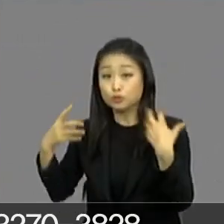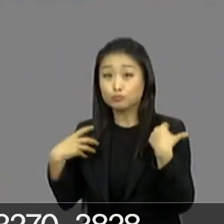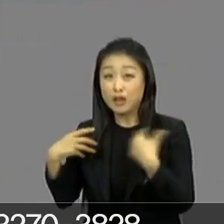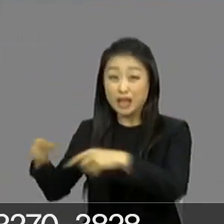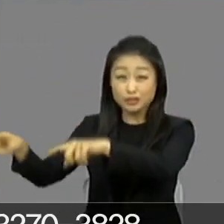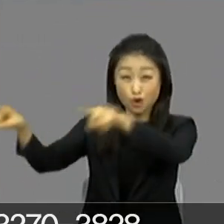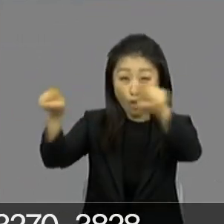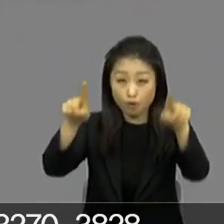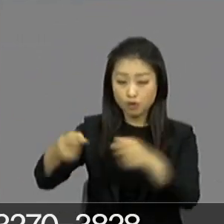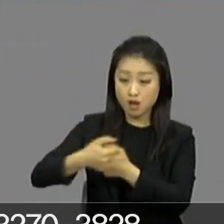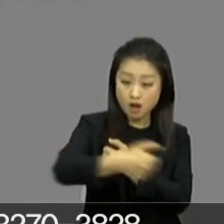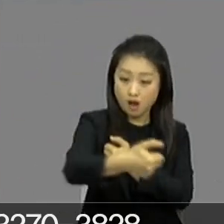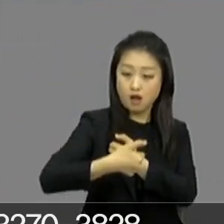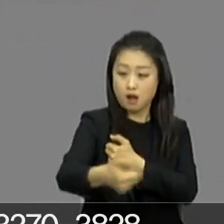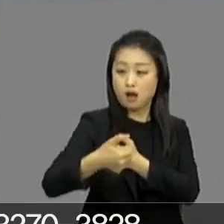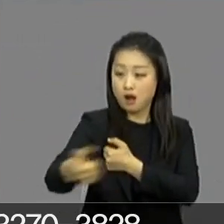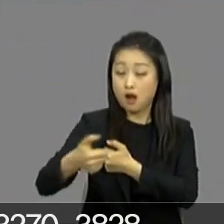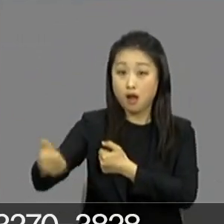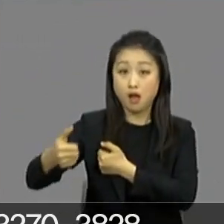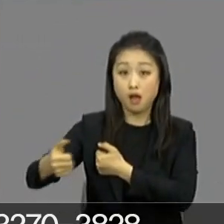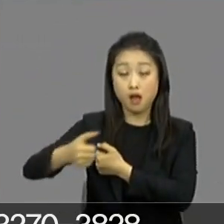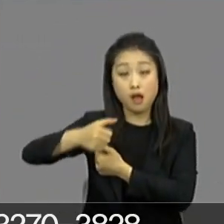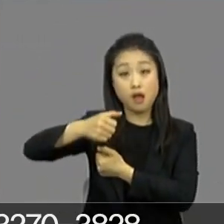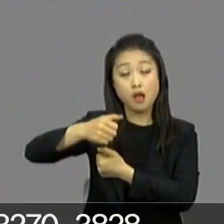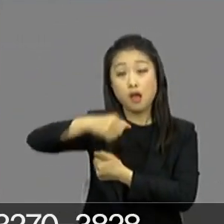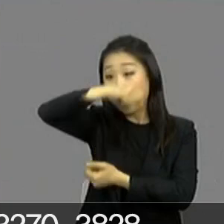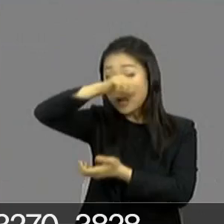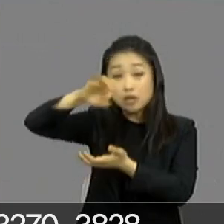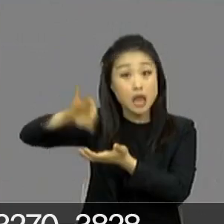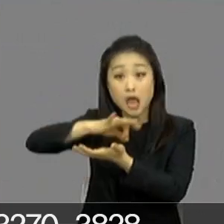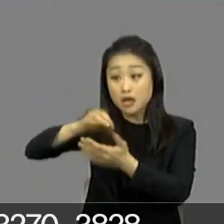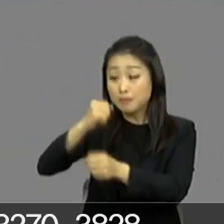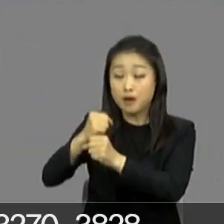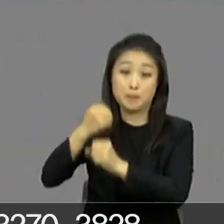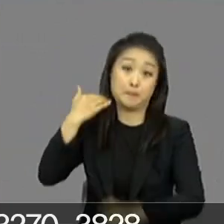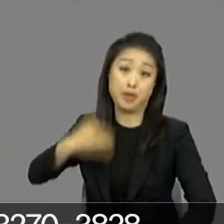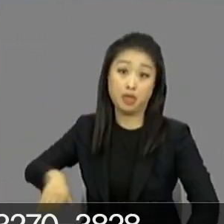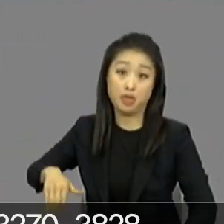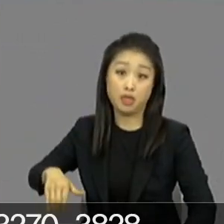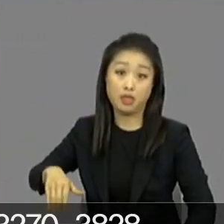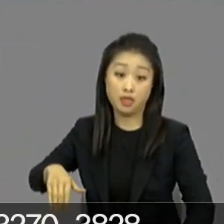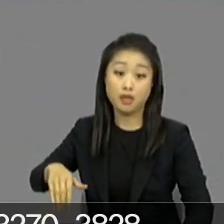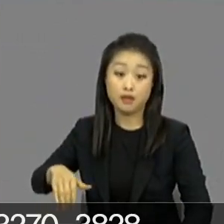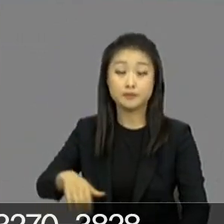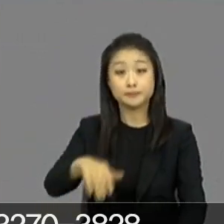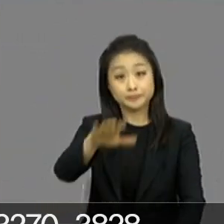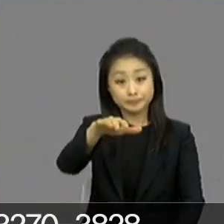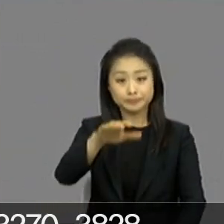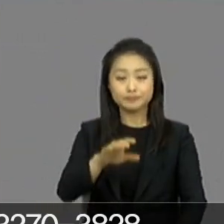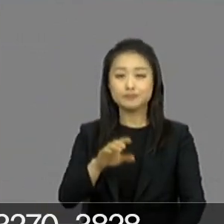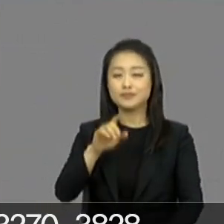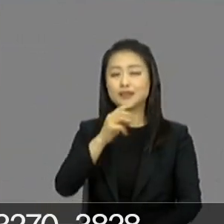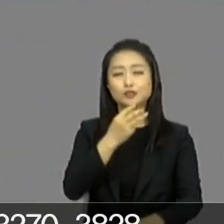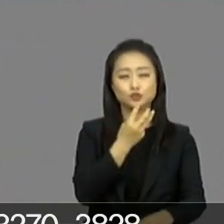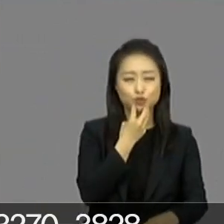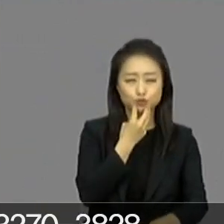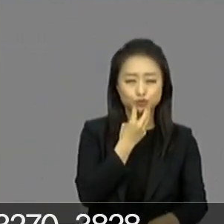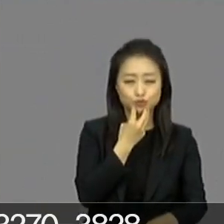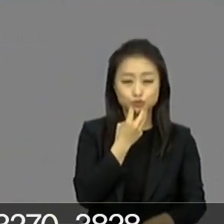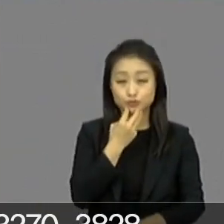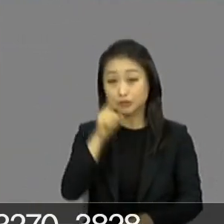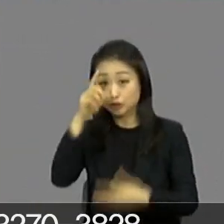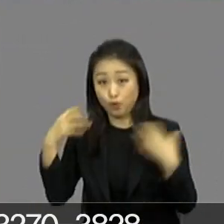국가 재정으로 감당할 수가 없습니다 보통 서울시가 그 정부가 매칭이 들어오면 2대